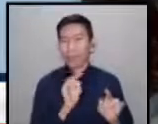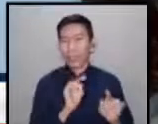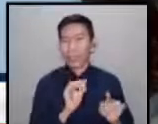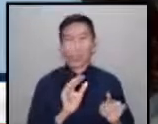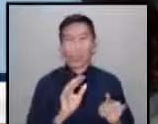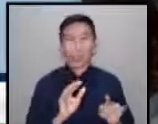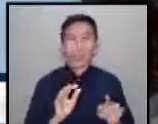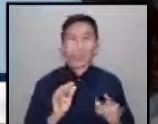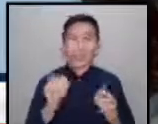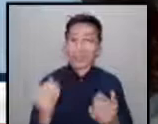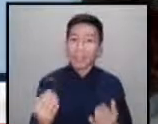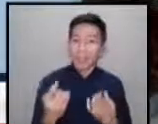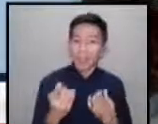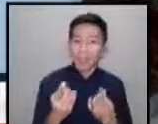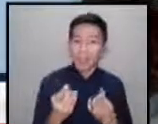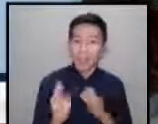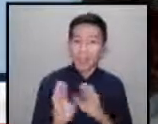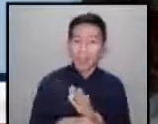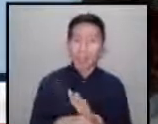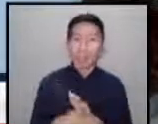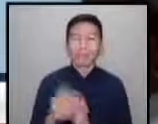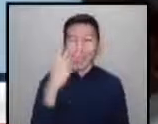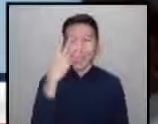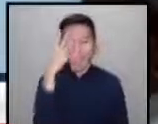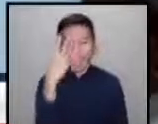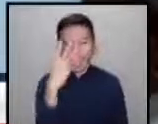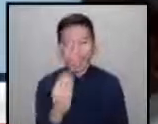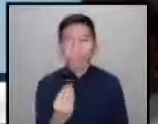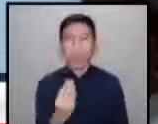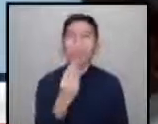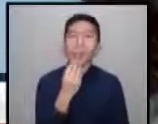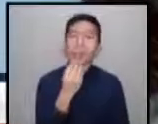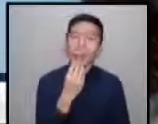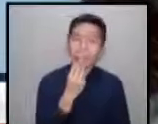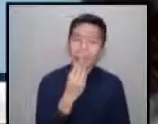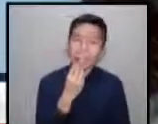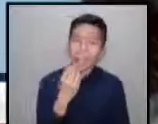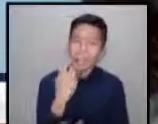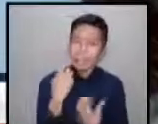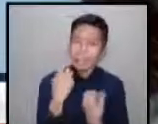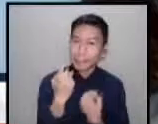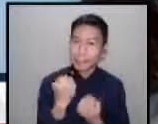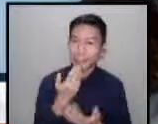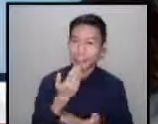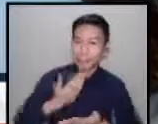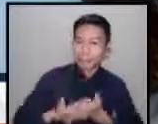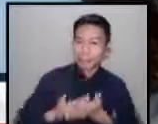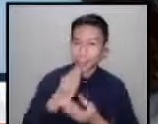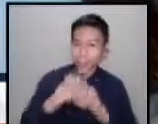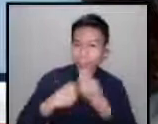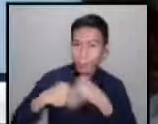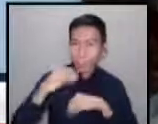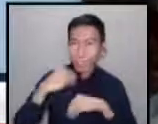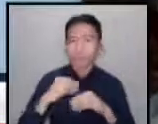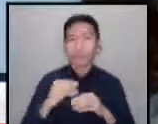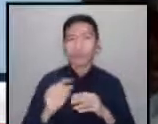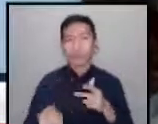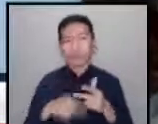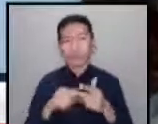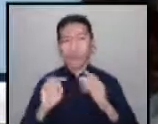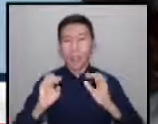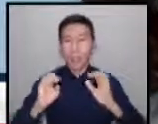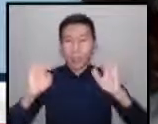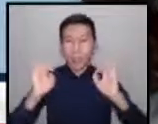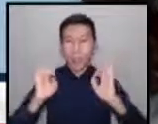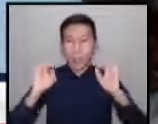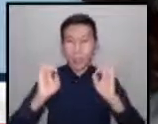Sleep, eat well, di ba? Tapos exercise, because your endorphins will be